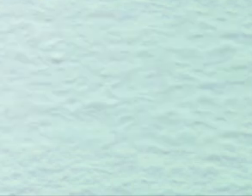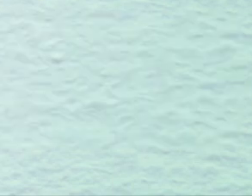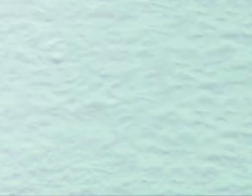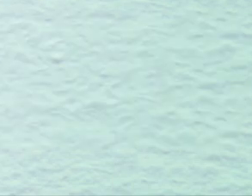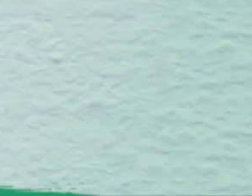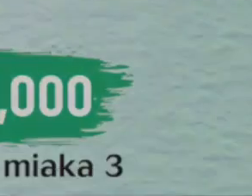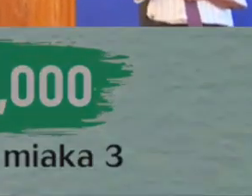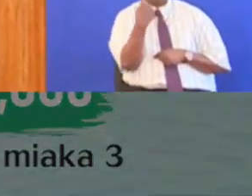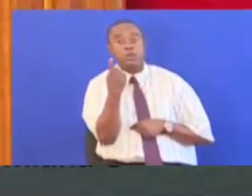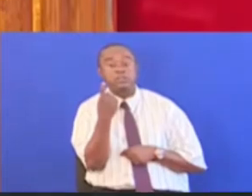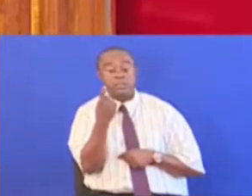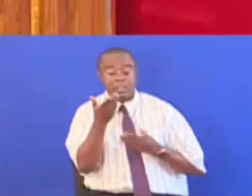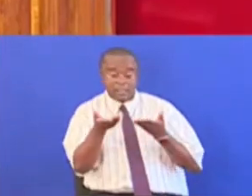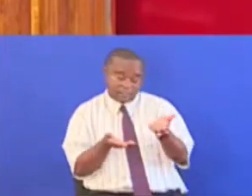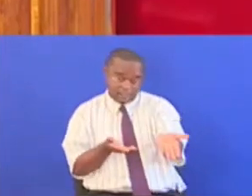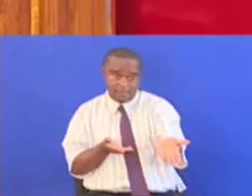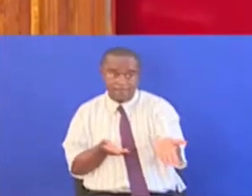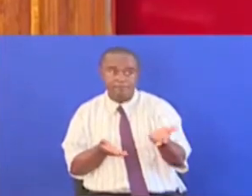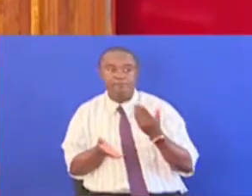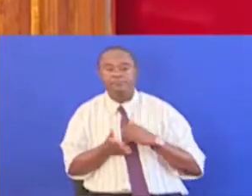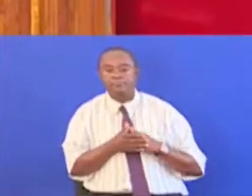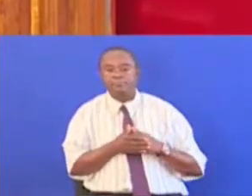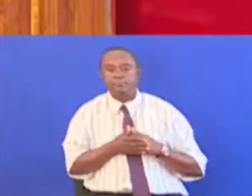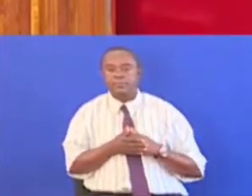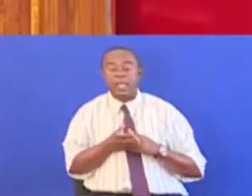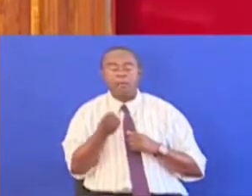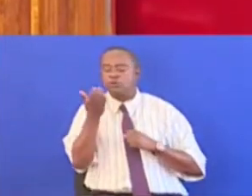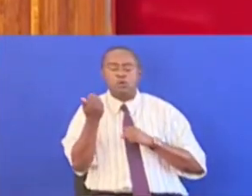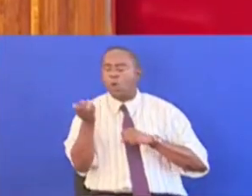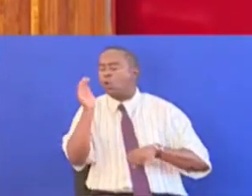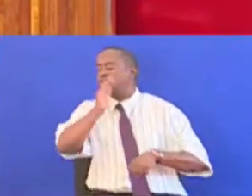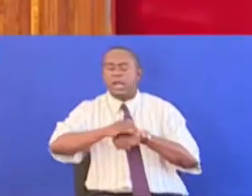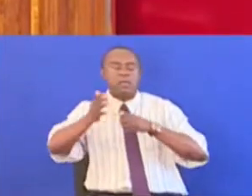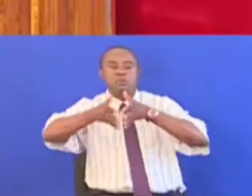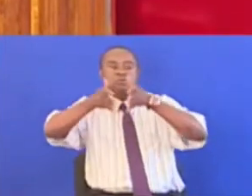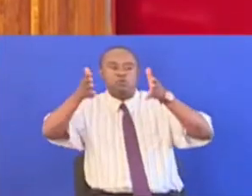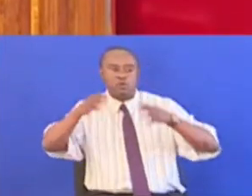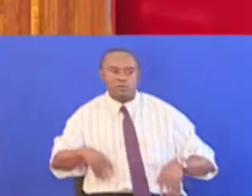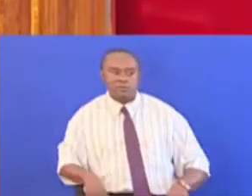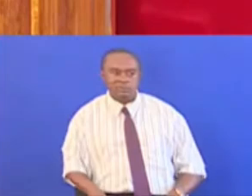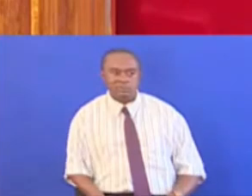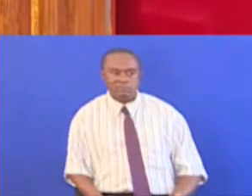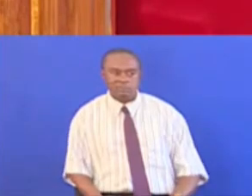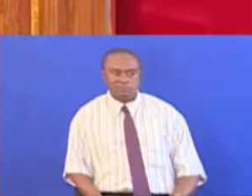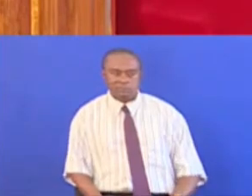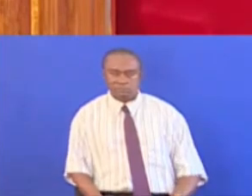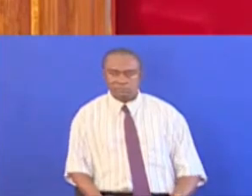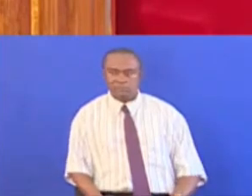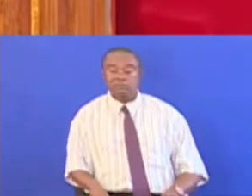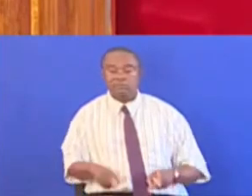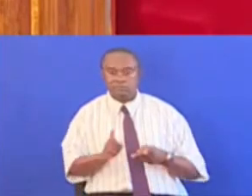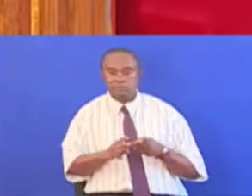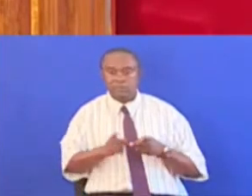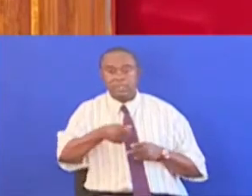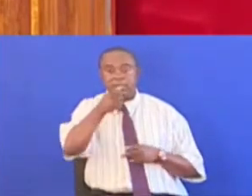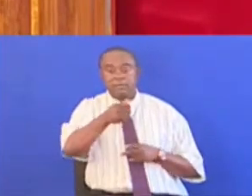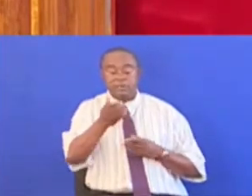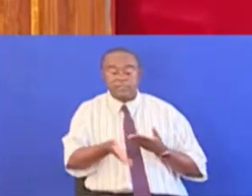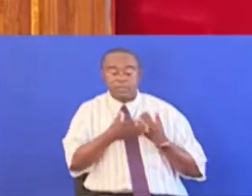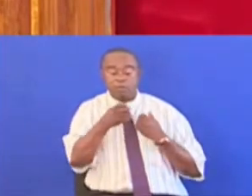ya kwanza katika bunge hili aliyotoa kwa ustadi na umahiri mkubwa sana. Pamoja naye nawapongeza